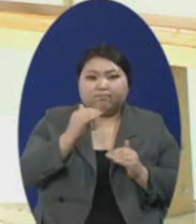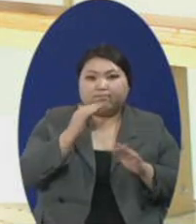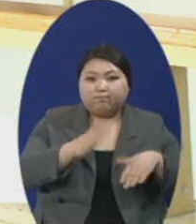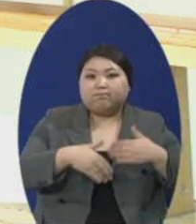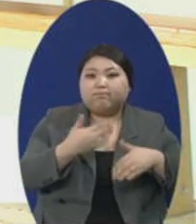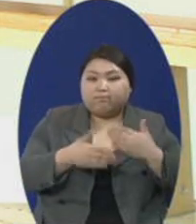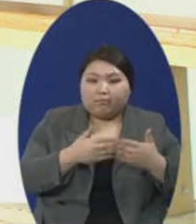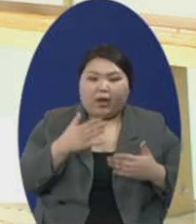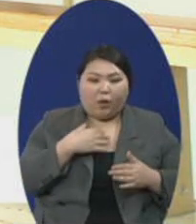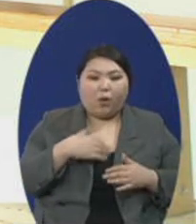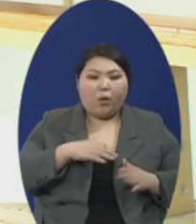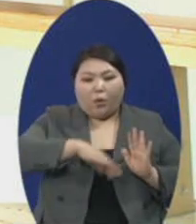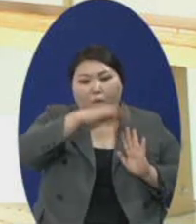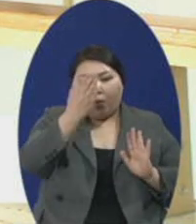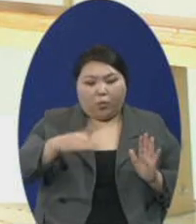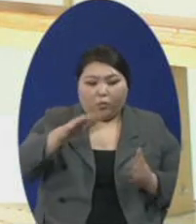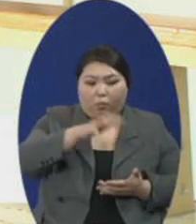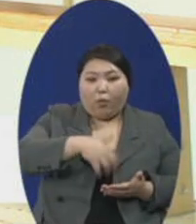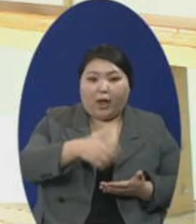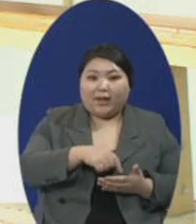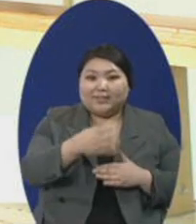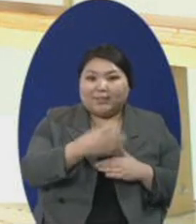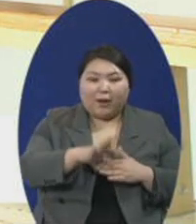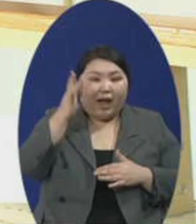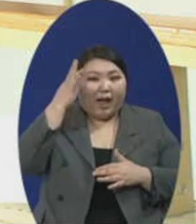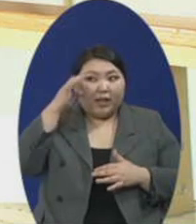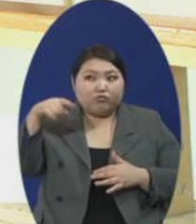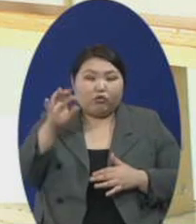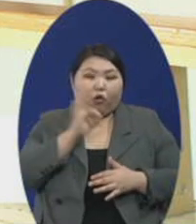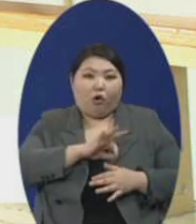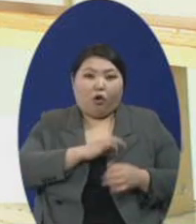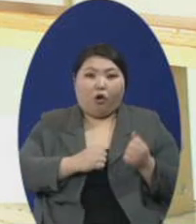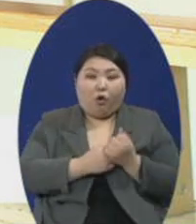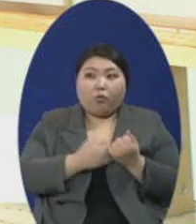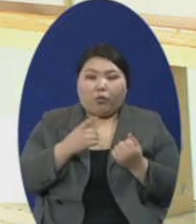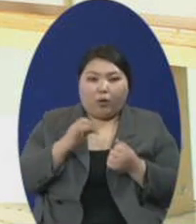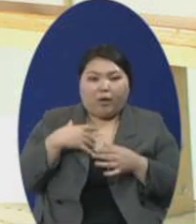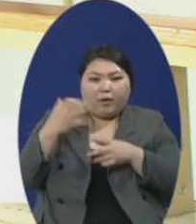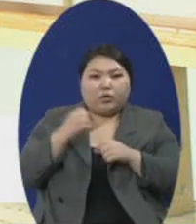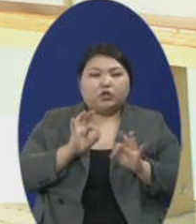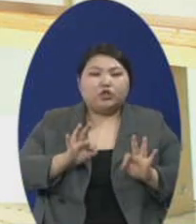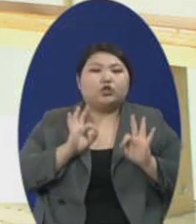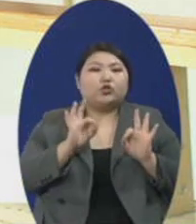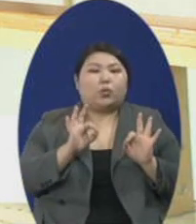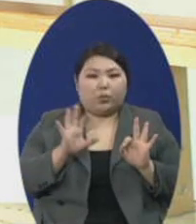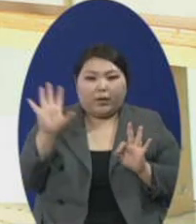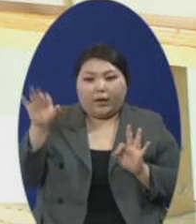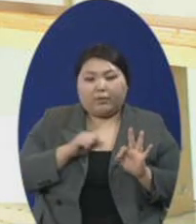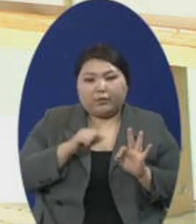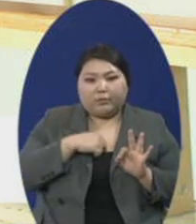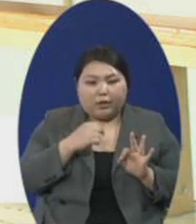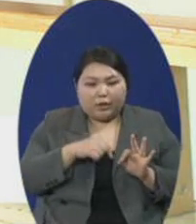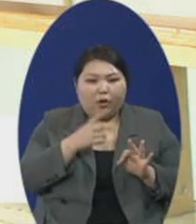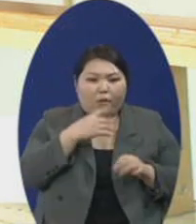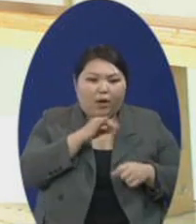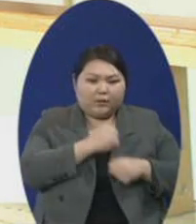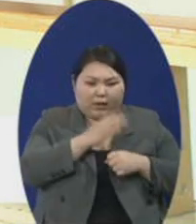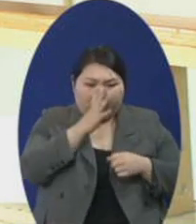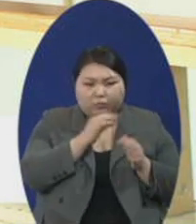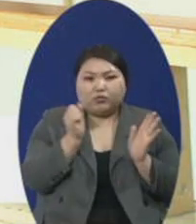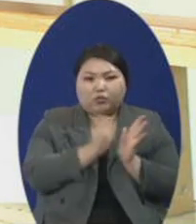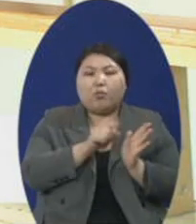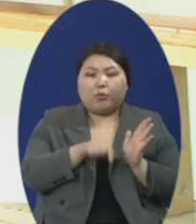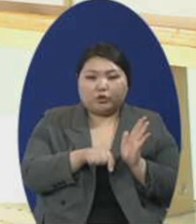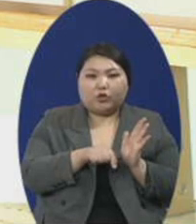манас одоо уул уурхаан салбарт гадны хөрөнгө оруулалтыг одоо тэм зүү оруулах энэ гурван амууд ажиллах маш хүн болно